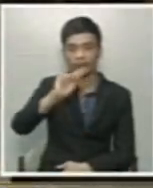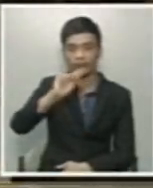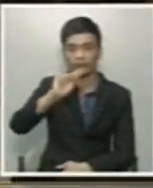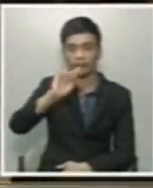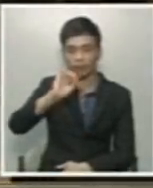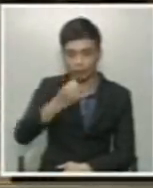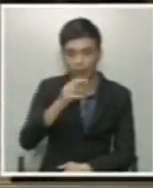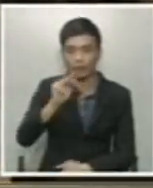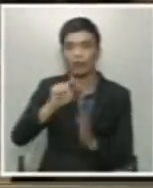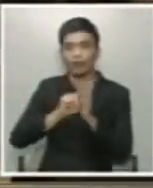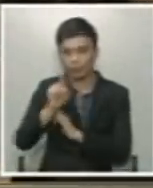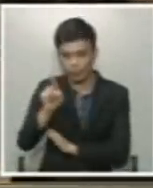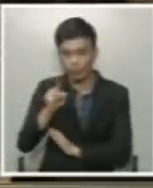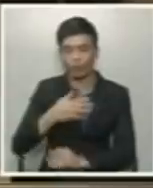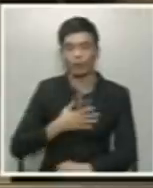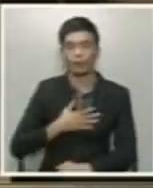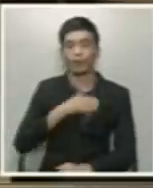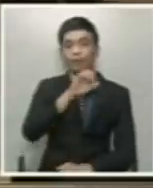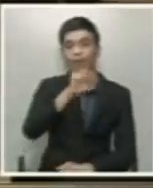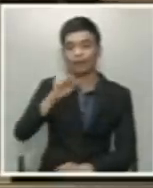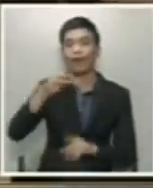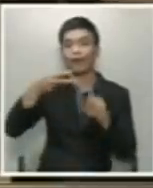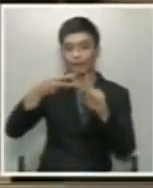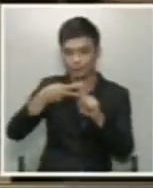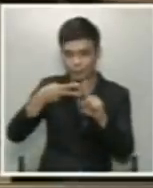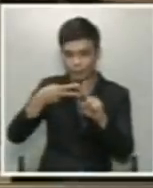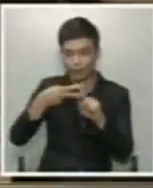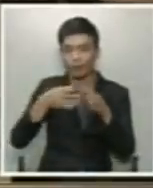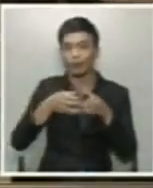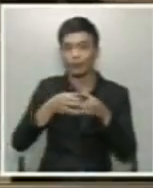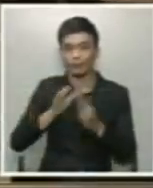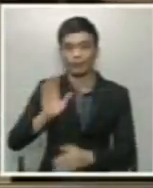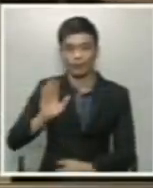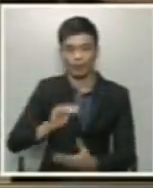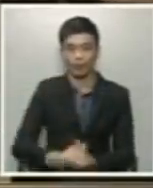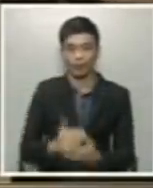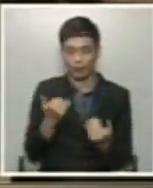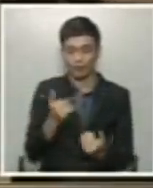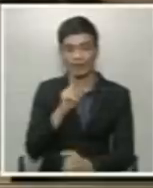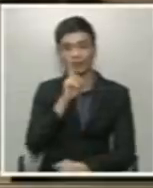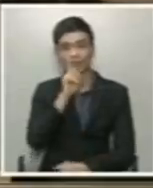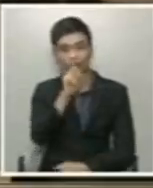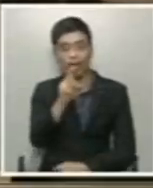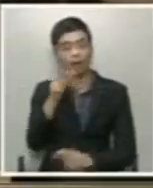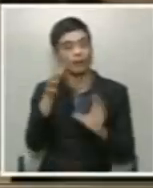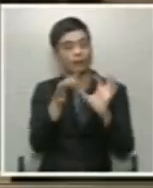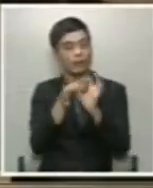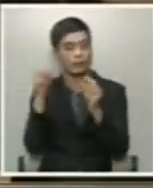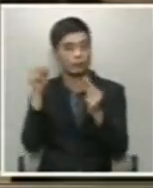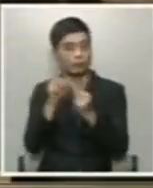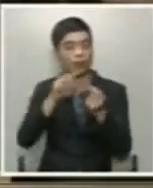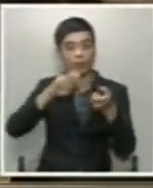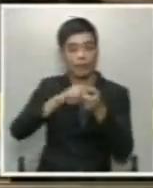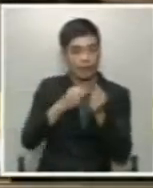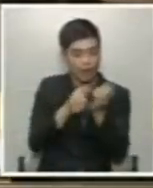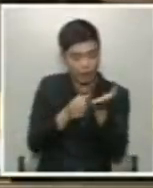รแบบบัญชีรายชื่อพรรคอนาคตใหม่นะครับจริงๆคำถามในวันนี้เนี่ยนะครับเป็นคำถามเกี่ยวกับมาตรการการแก้ปัญหาเศรษฐกิ